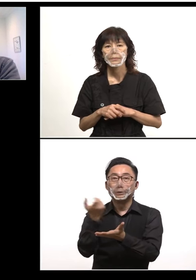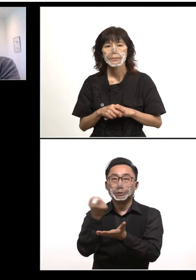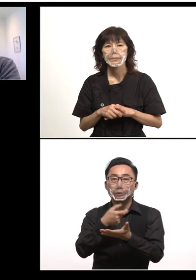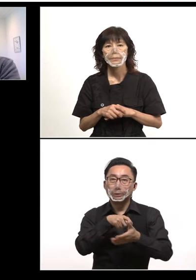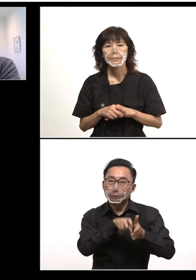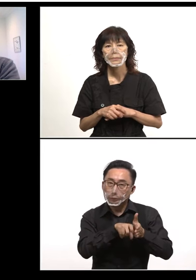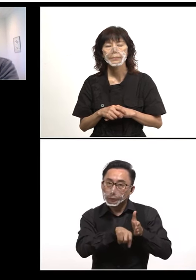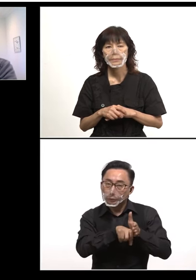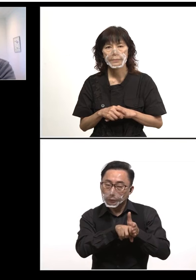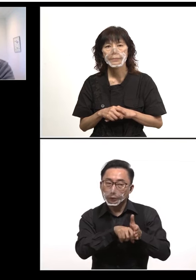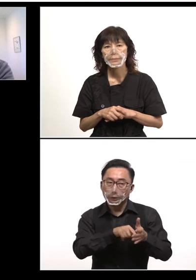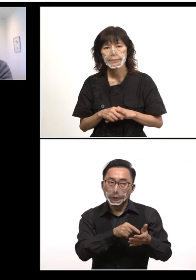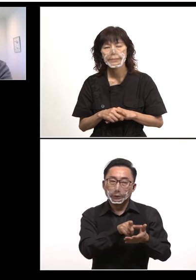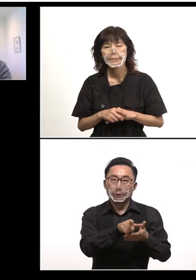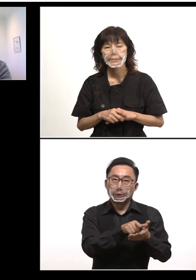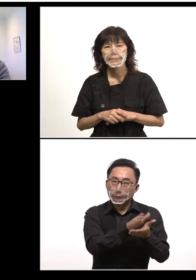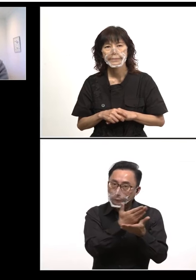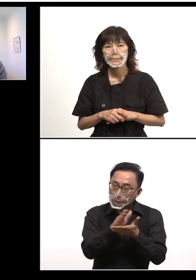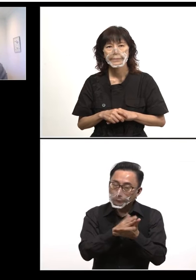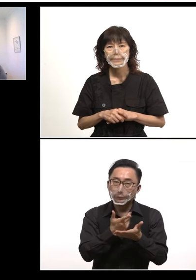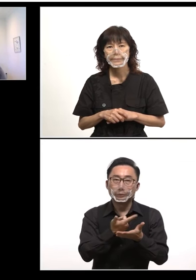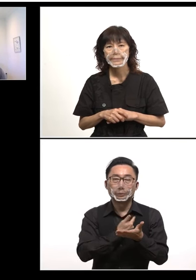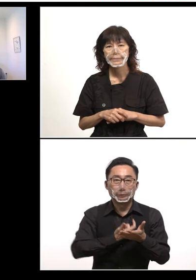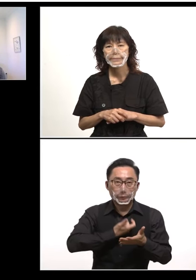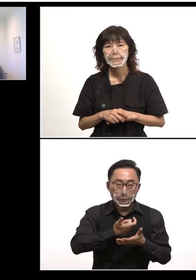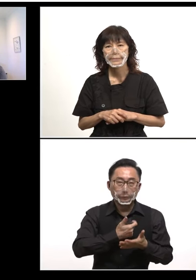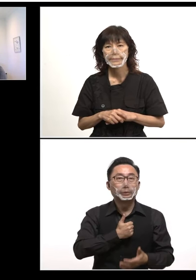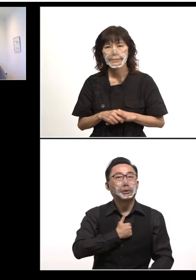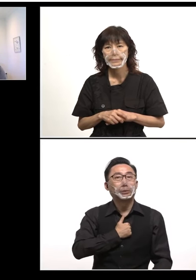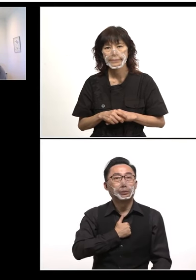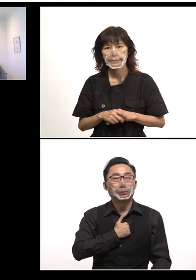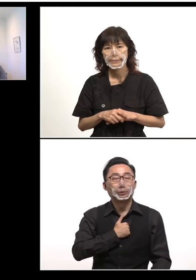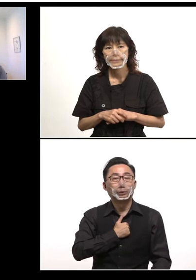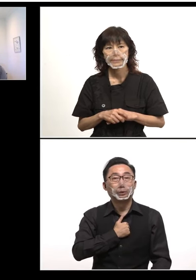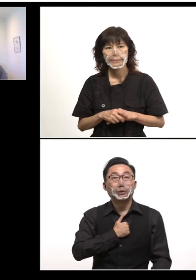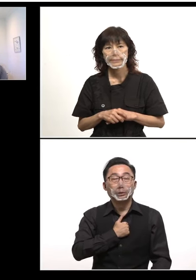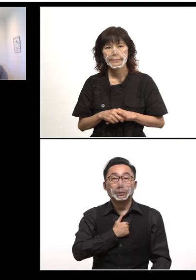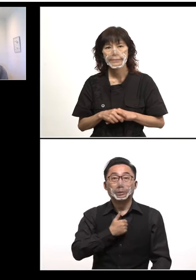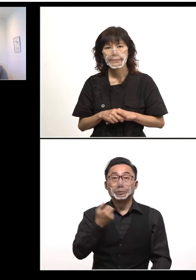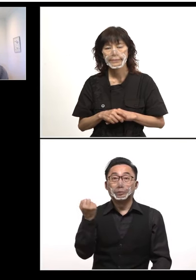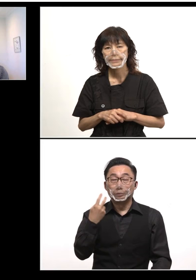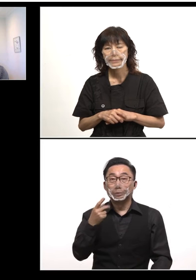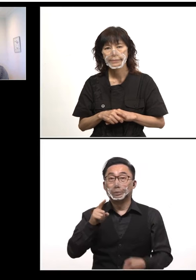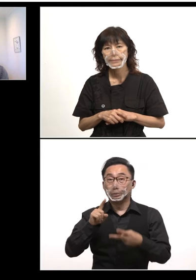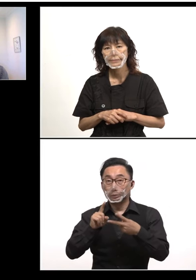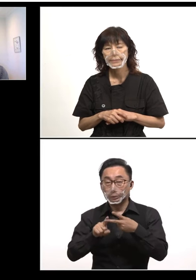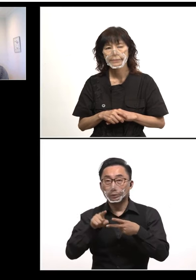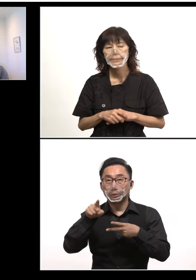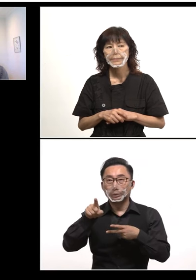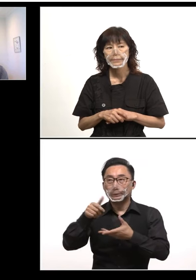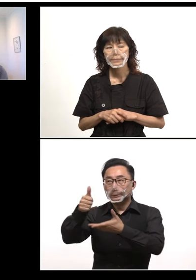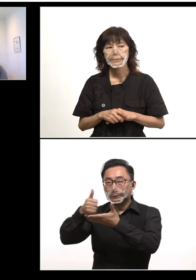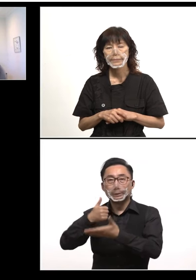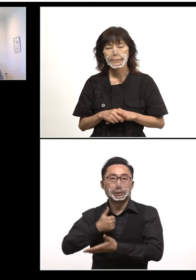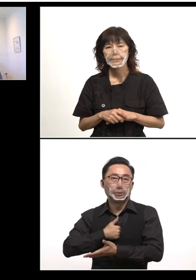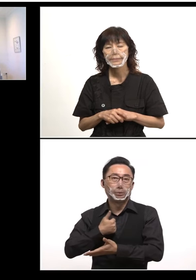可以去到用啦，咁啊所以反而我哋就係要去揾一啲合適嘅導師啦，